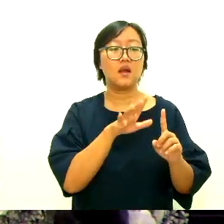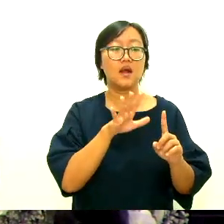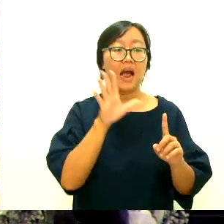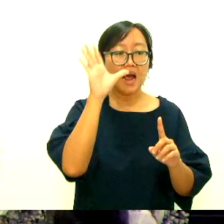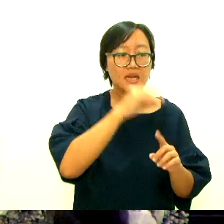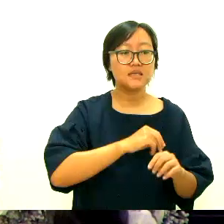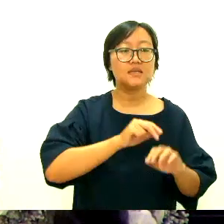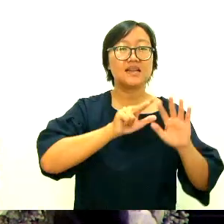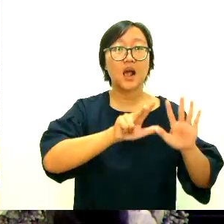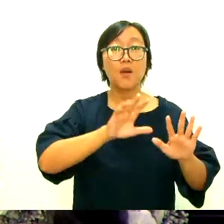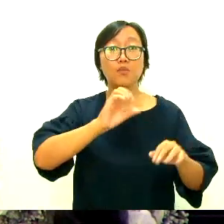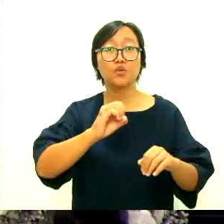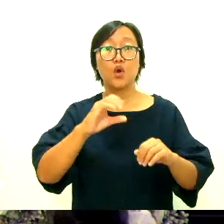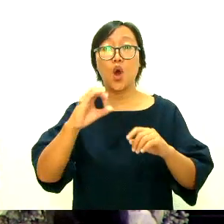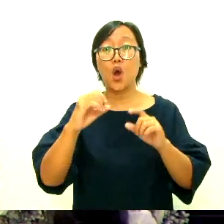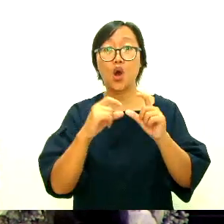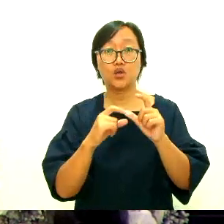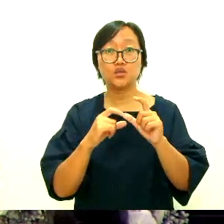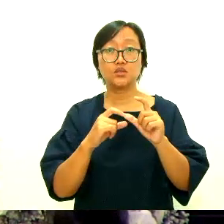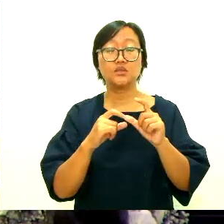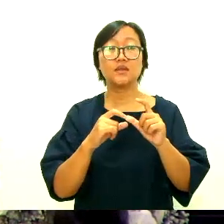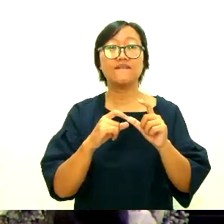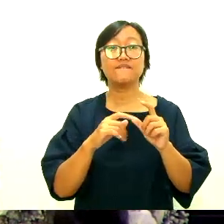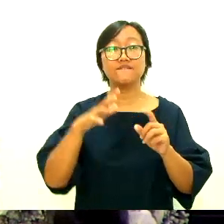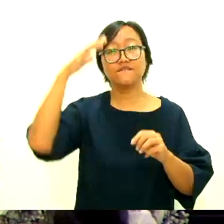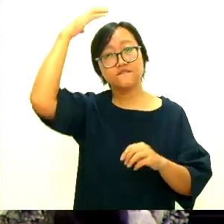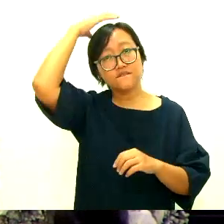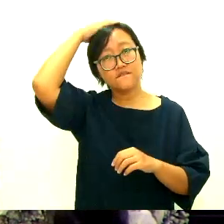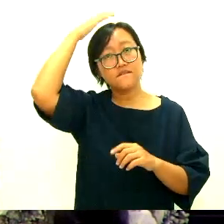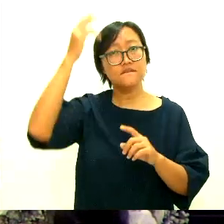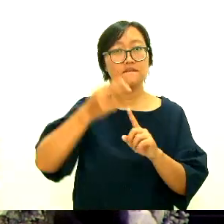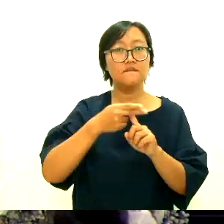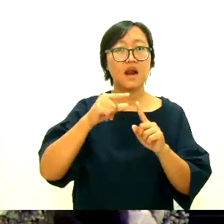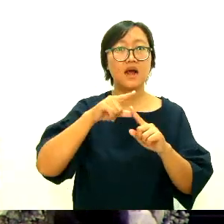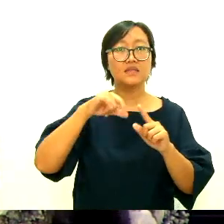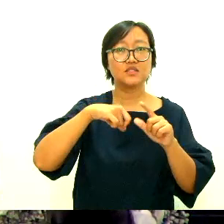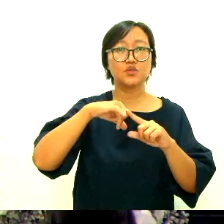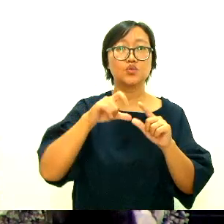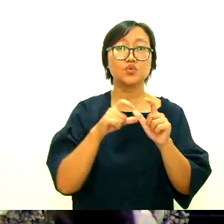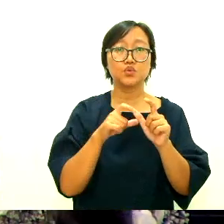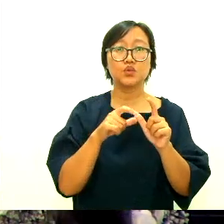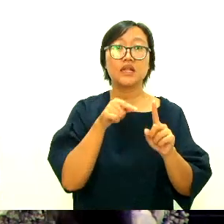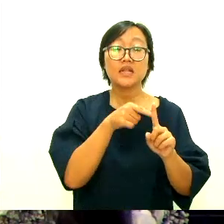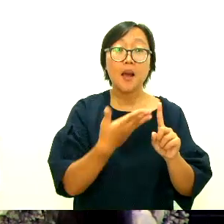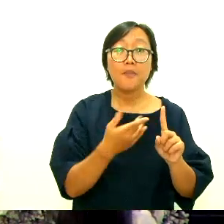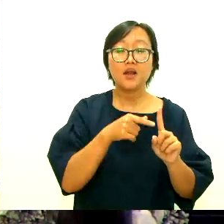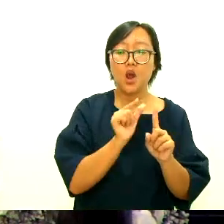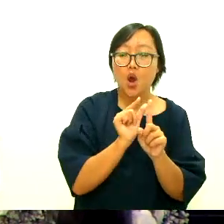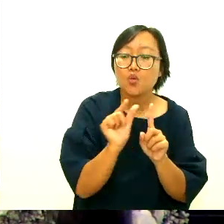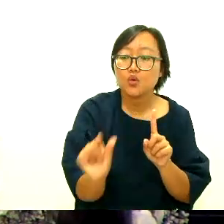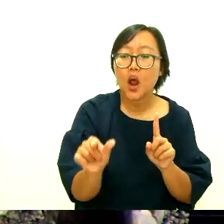mengundang delapan orang gelandangan untuk makan pagi bersama satu meja